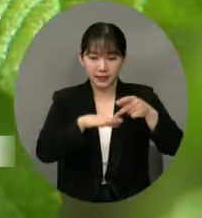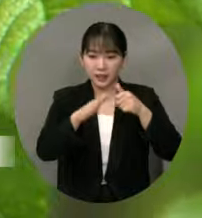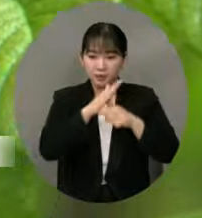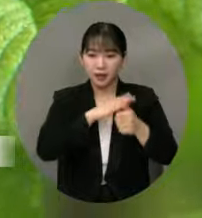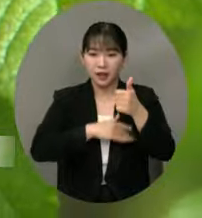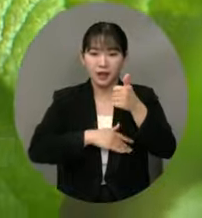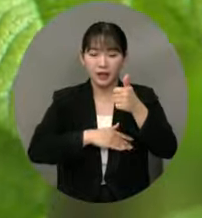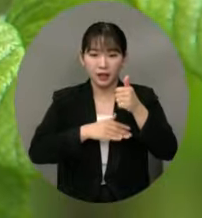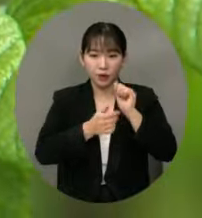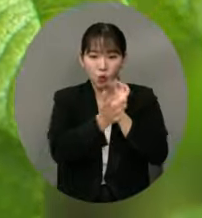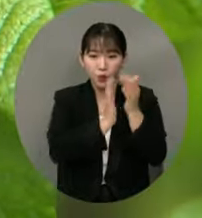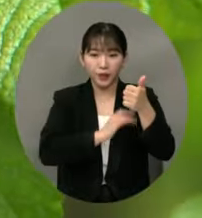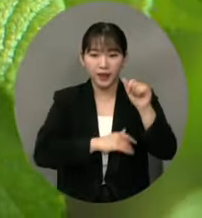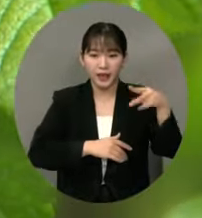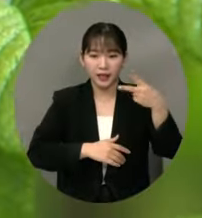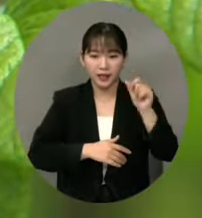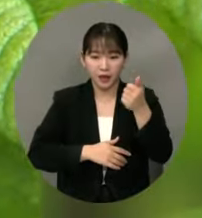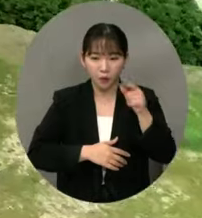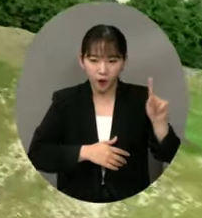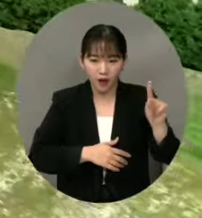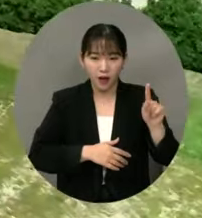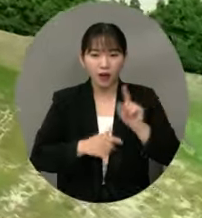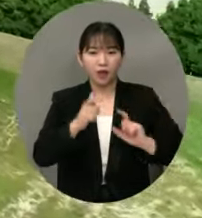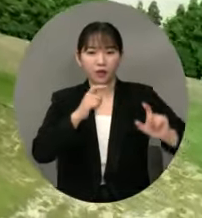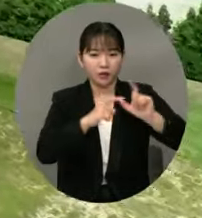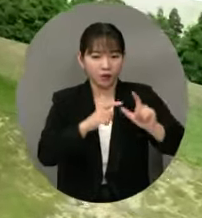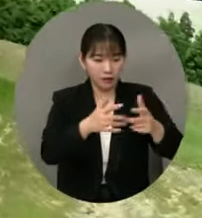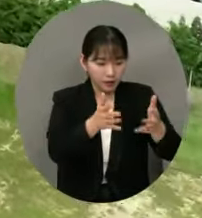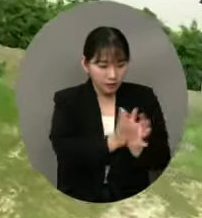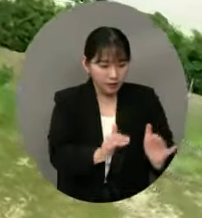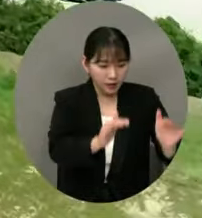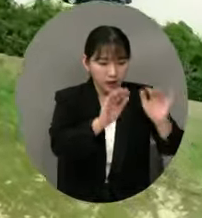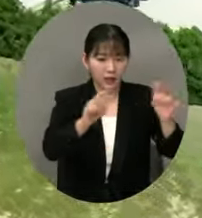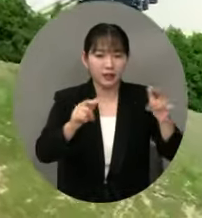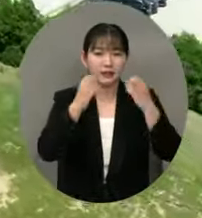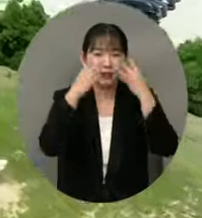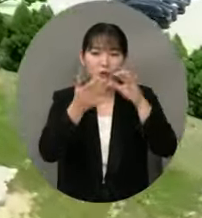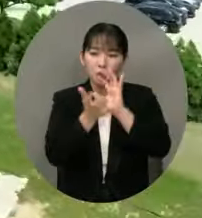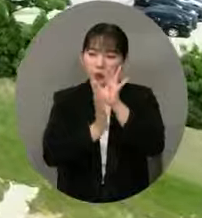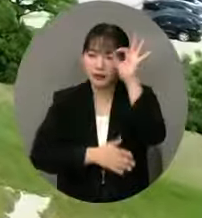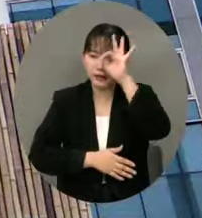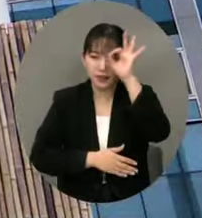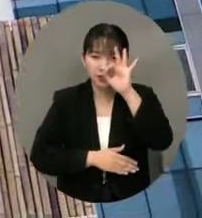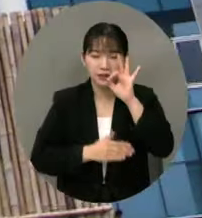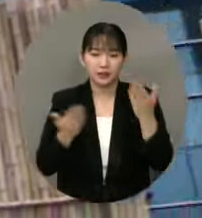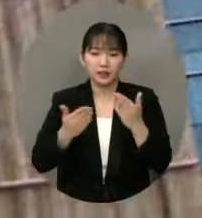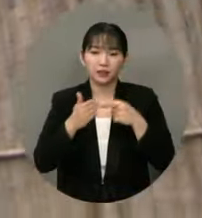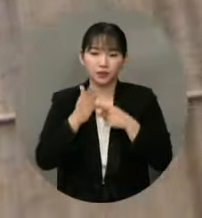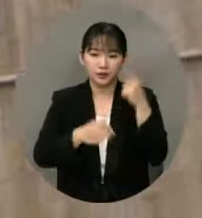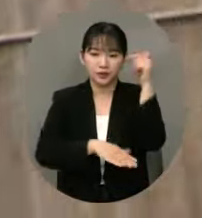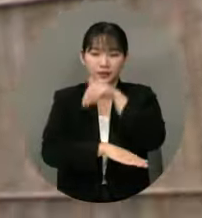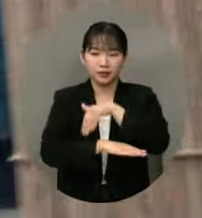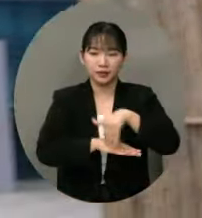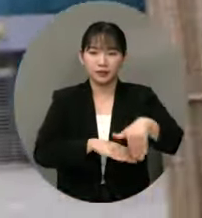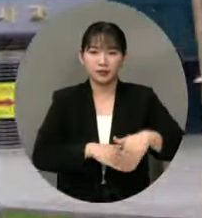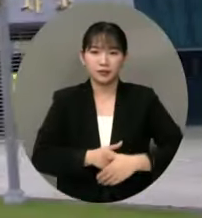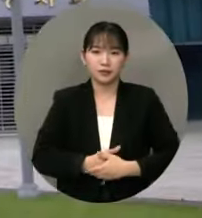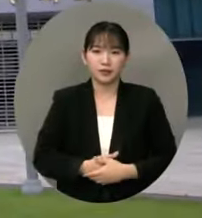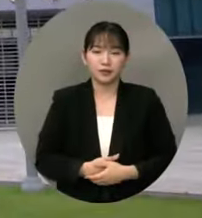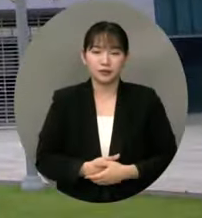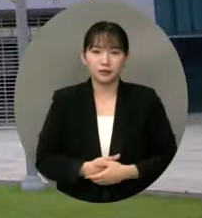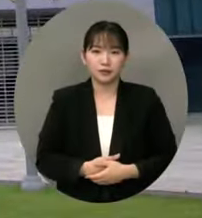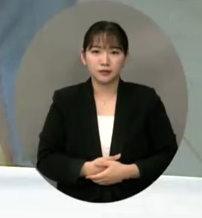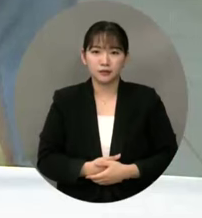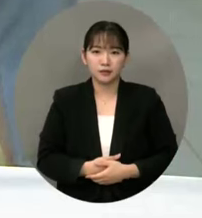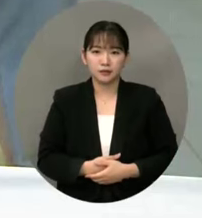해당화가 더 이상 군락으로 자라지 않고 있어 새로운 상징화를 선정하는 작업도 이어갈 예정입니다. MBC 뉴스 김윤입니다.